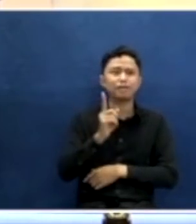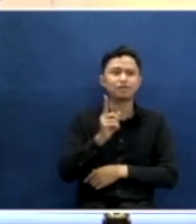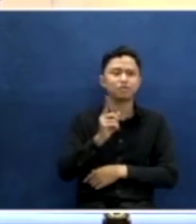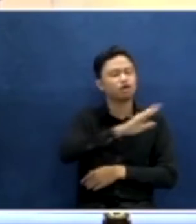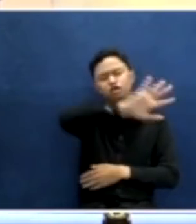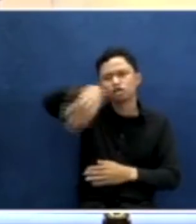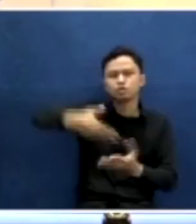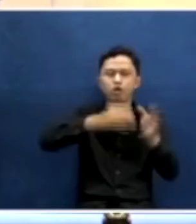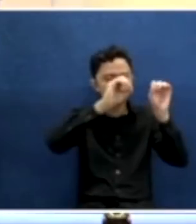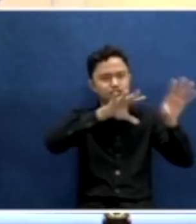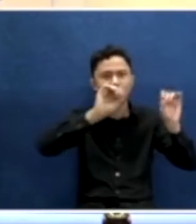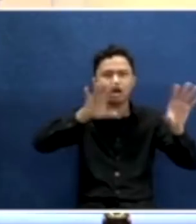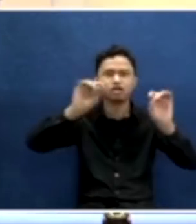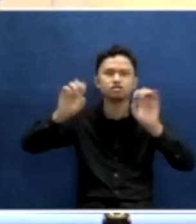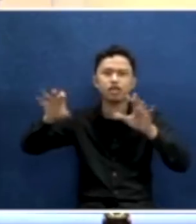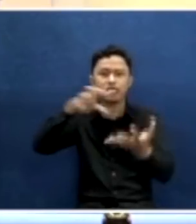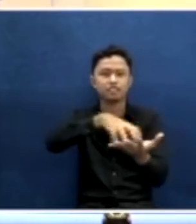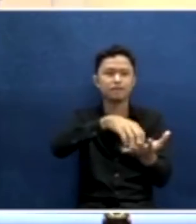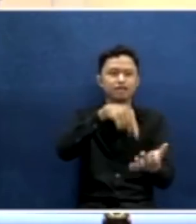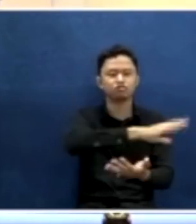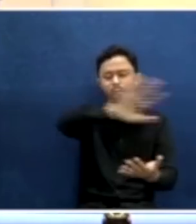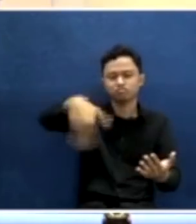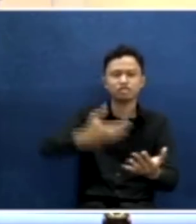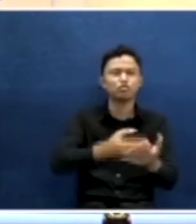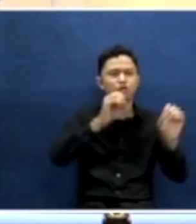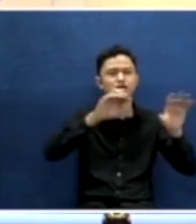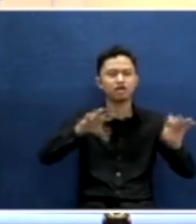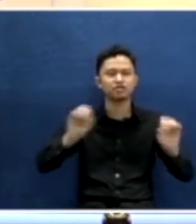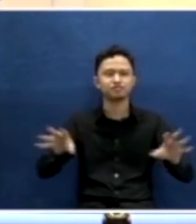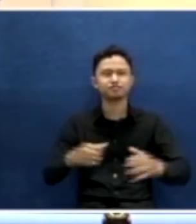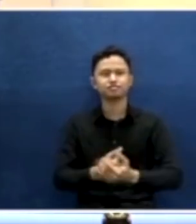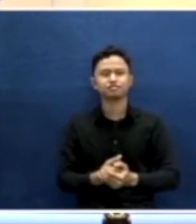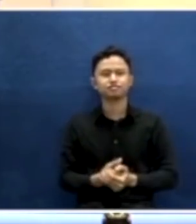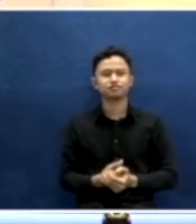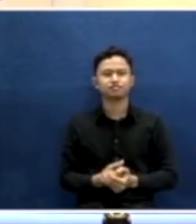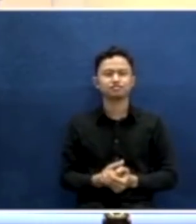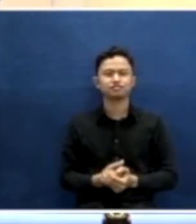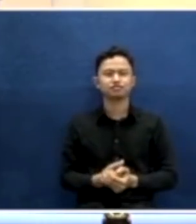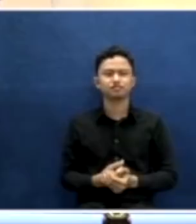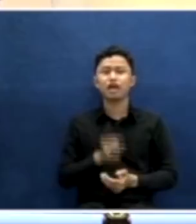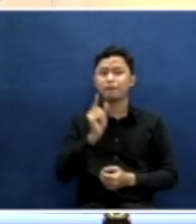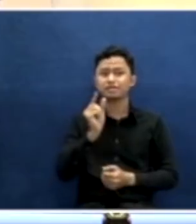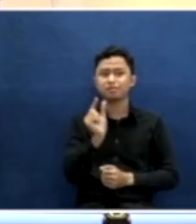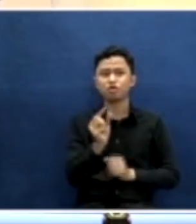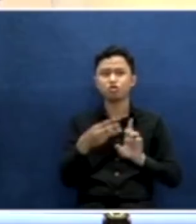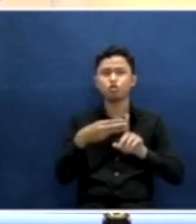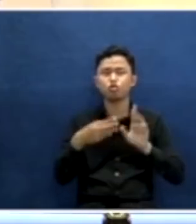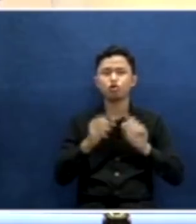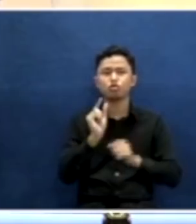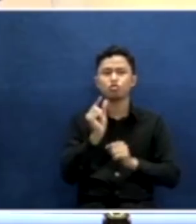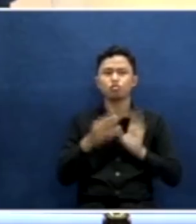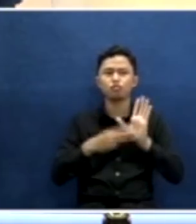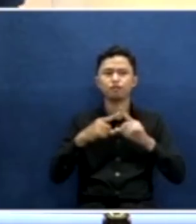wilayah yang dipimpin oleh Umar bin Abdul Aziz Tahukah kita Ibnu qudamah berkata Kenapa Umar bin Abdul Aziz the menjadi orang yang